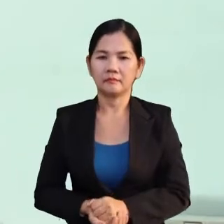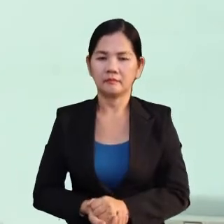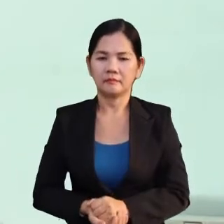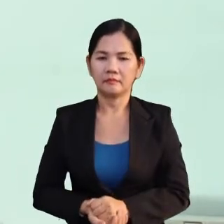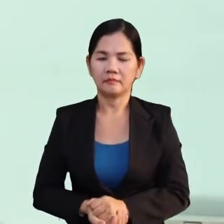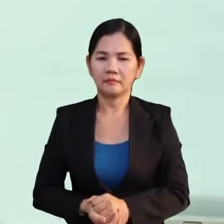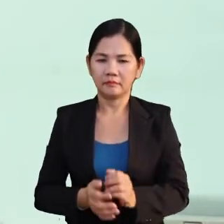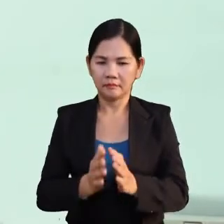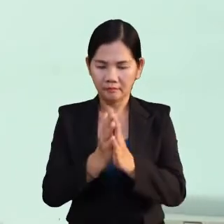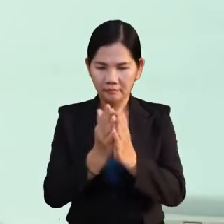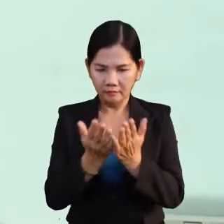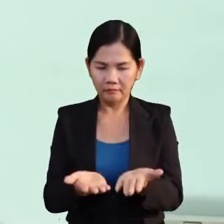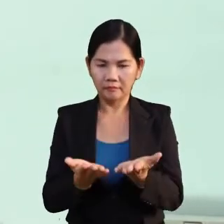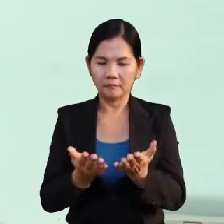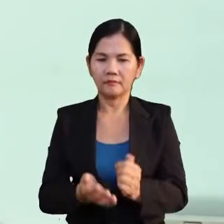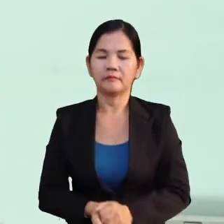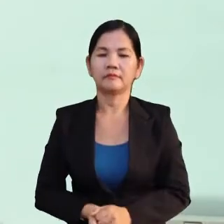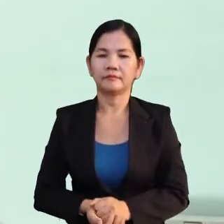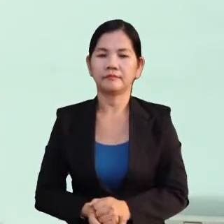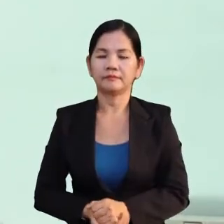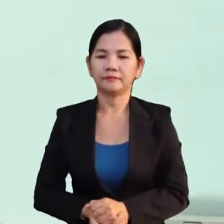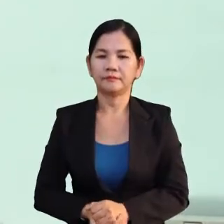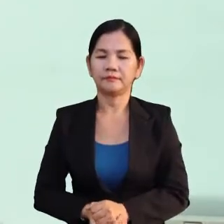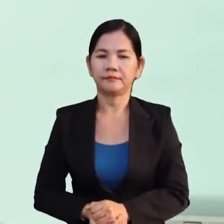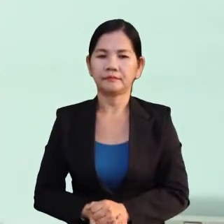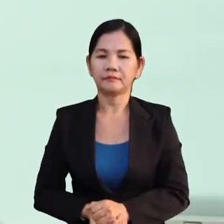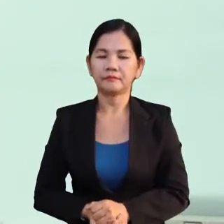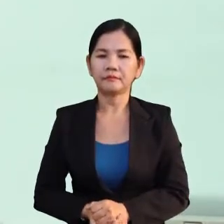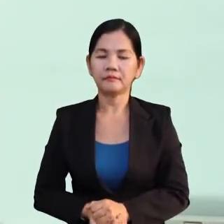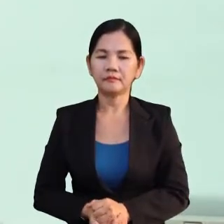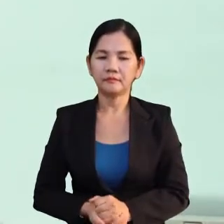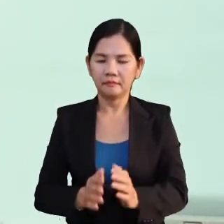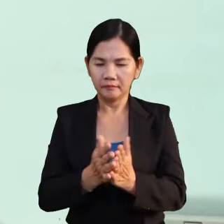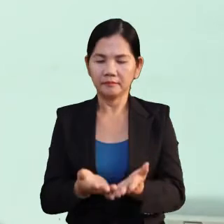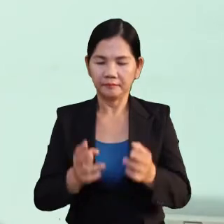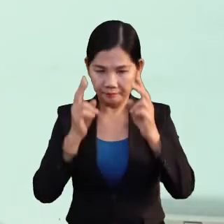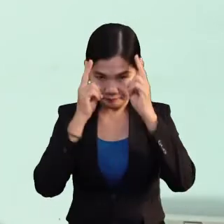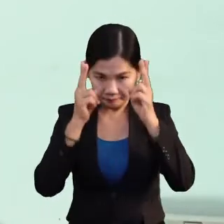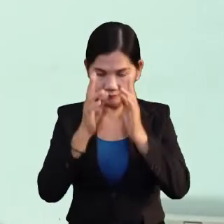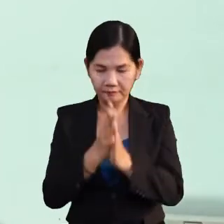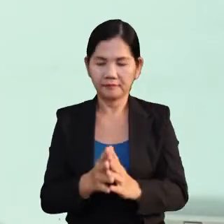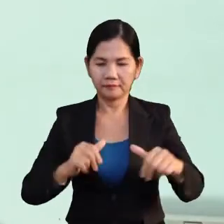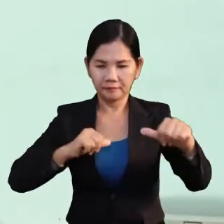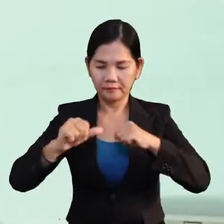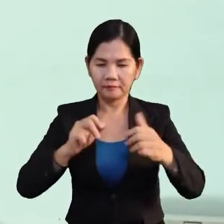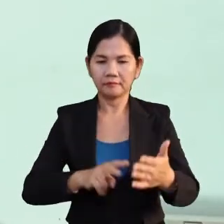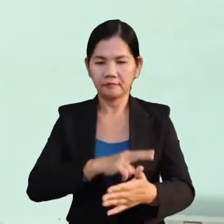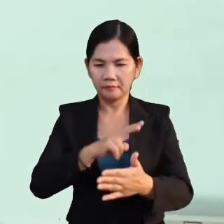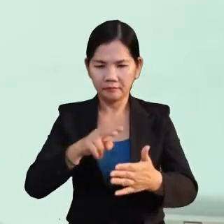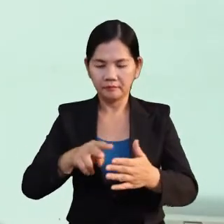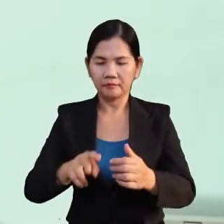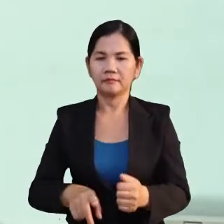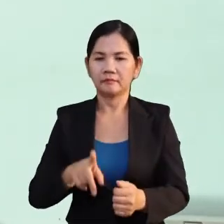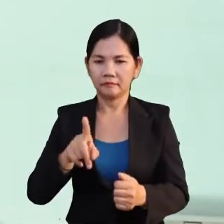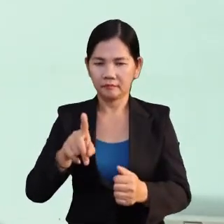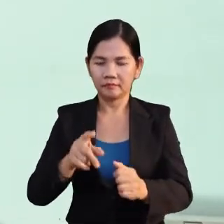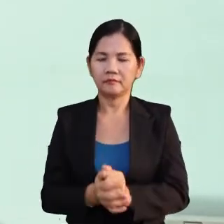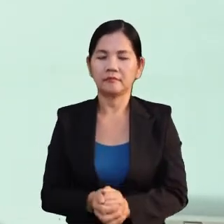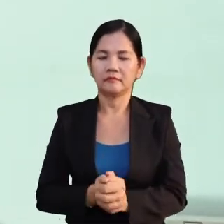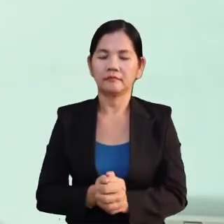ចាសិភៅសិភៅនេះគឺជាសិភៅសិក្សាគោលវិទ្យាសាស្ត្រសិក្សាសង្គមថ្នាក់ទី1